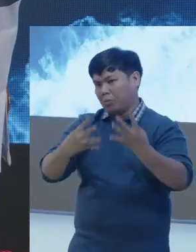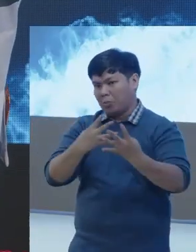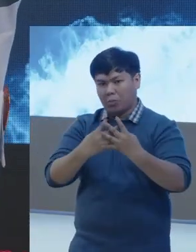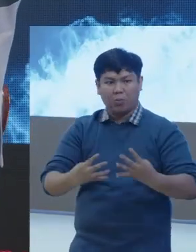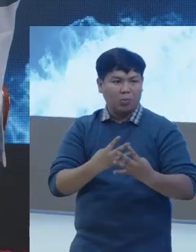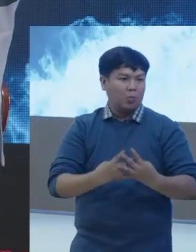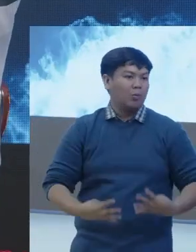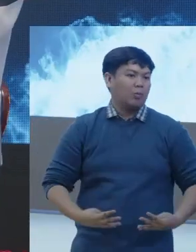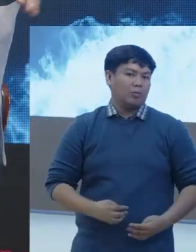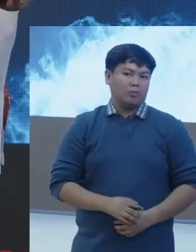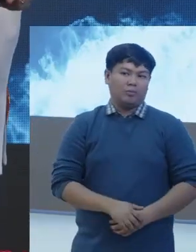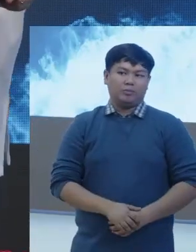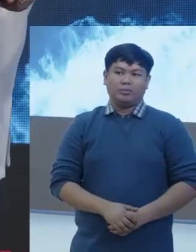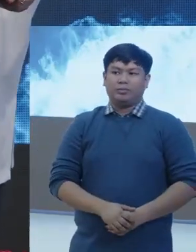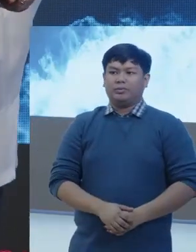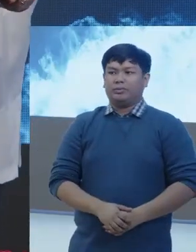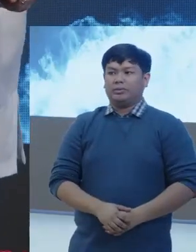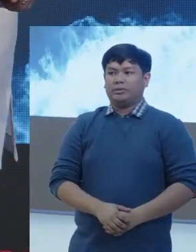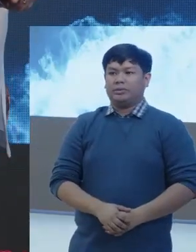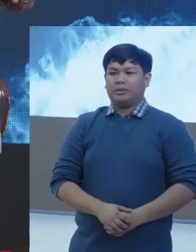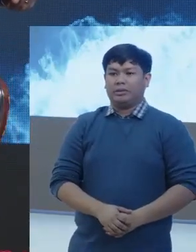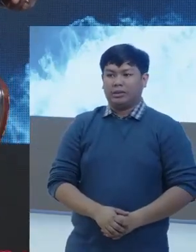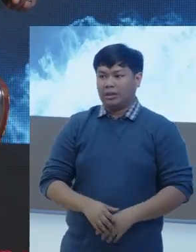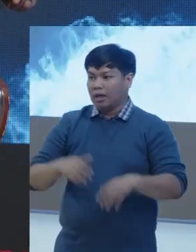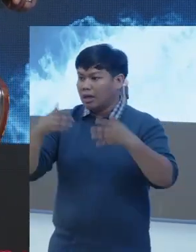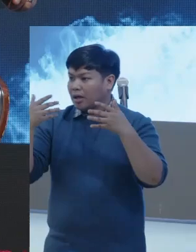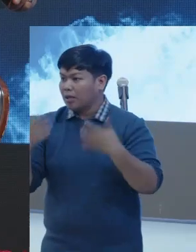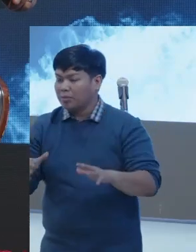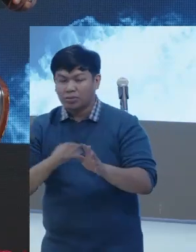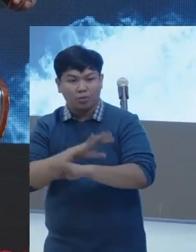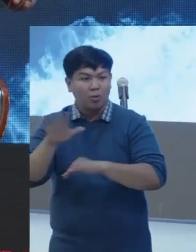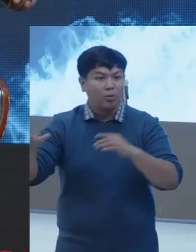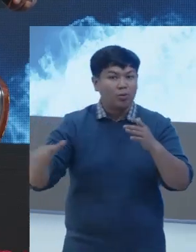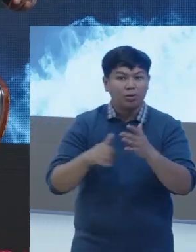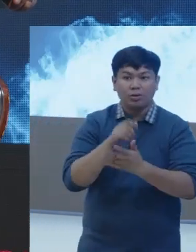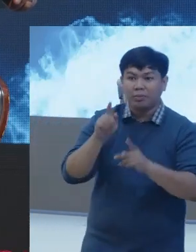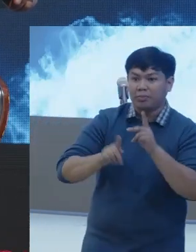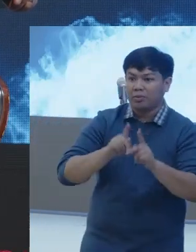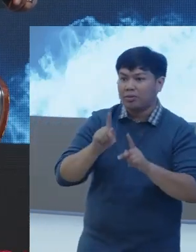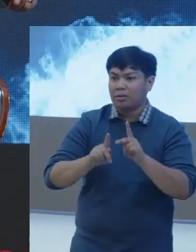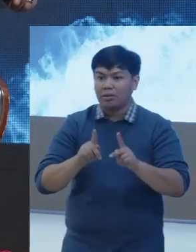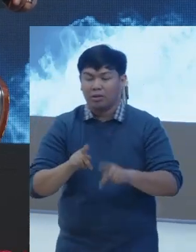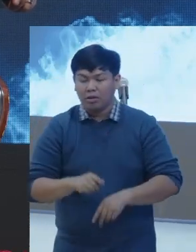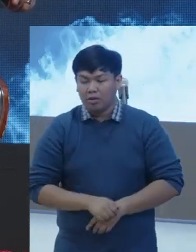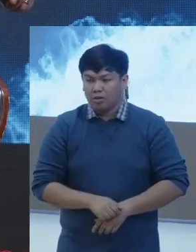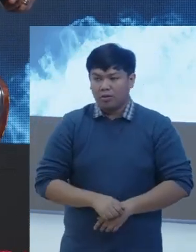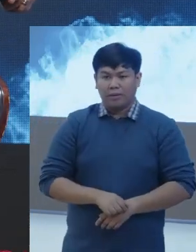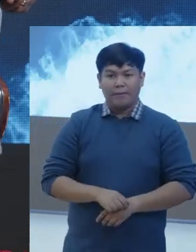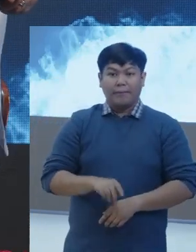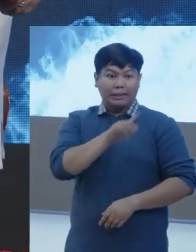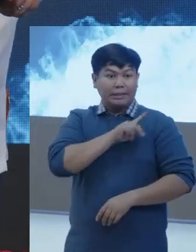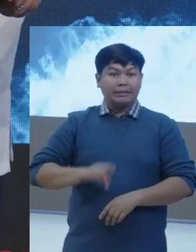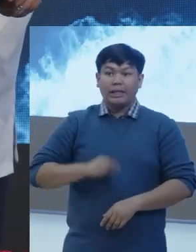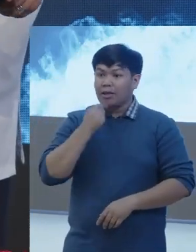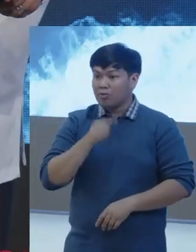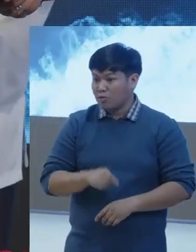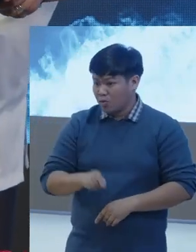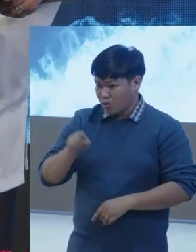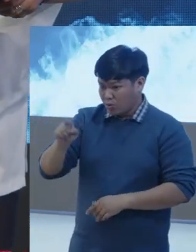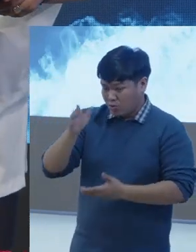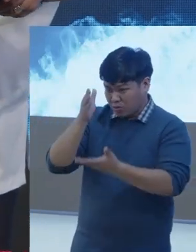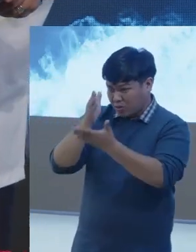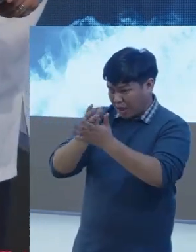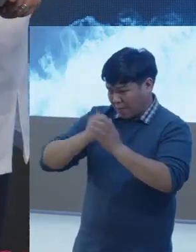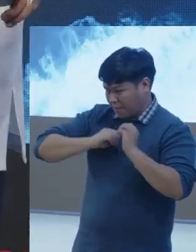Nagluluksa ang Israel. Then David said to Joab and to all the people who were with him, tear your clothes and put on sackcloth and mourn